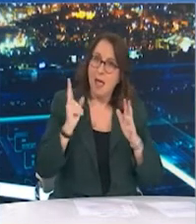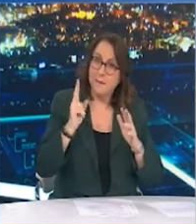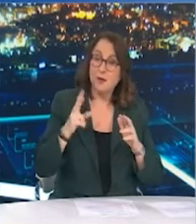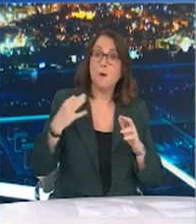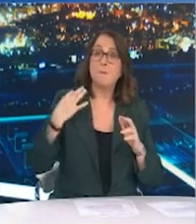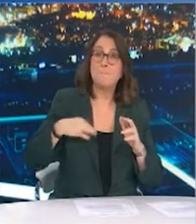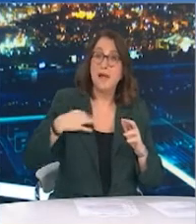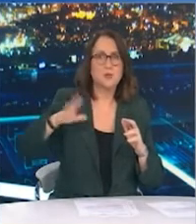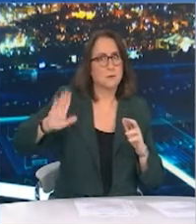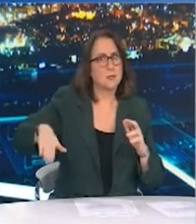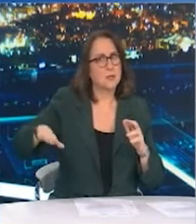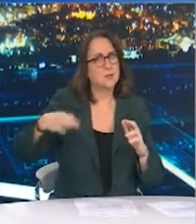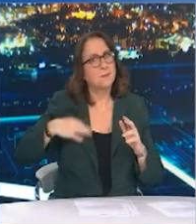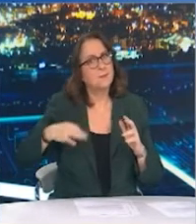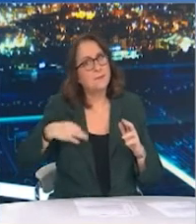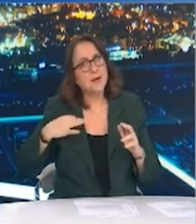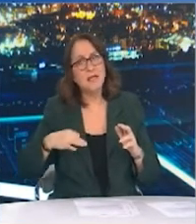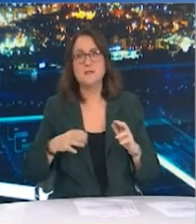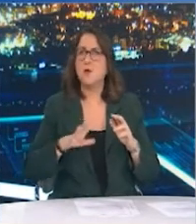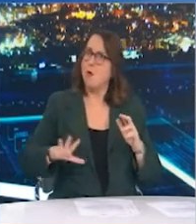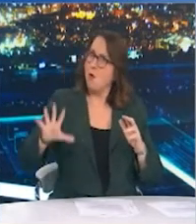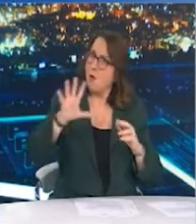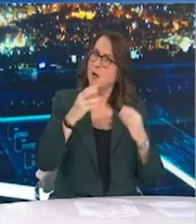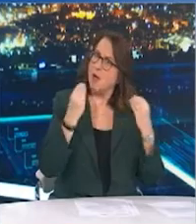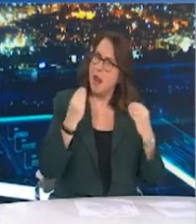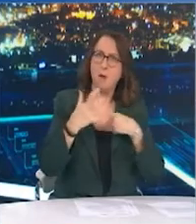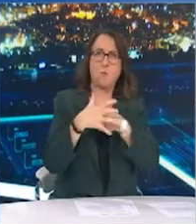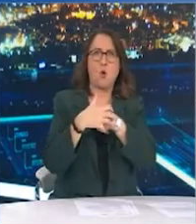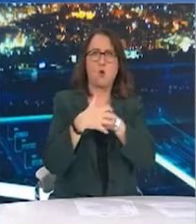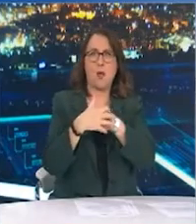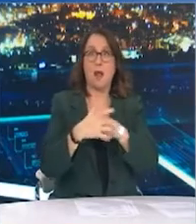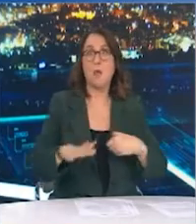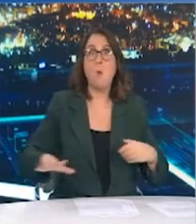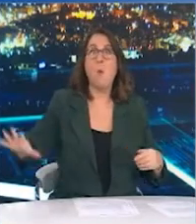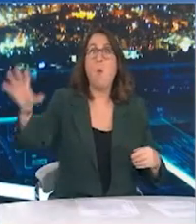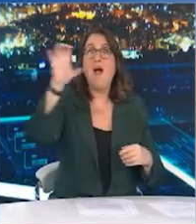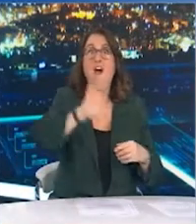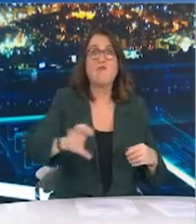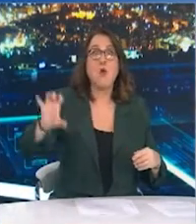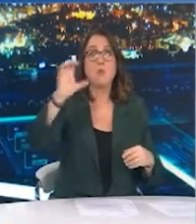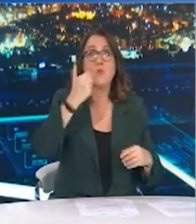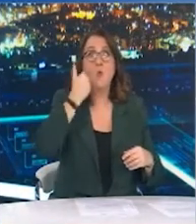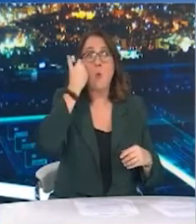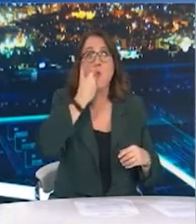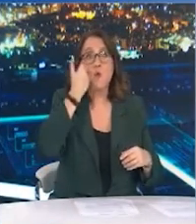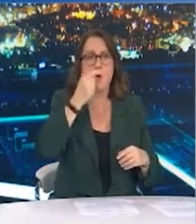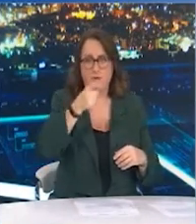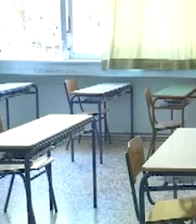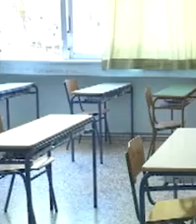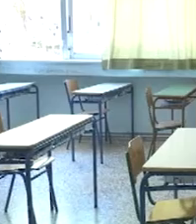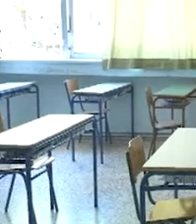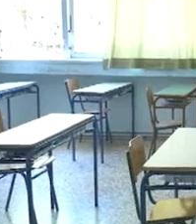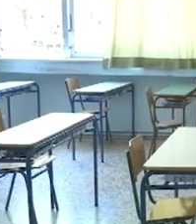Βλέπουμε ότι το μεγαλύτερο κομμάτι της Ελλάδας αυτή τη στιγμή βρίσκεται σε καλή κατάσταση. Αυτό όμως θα πρέπει να το διατηρήσουμε και ο μόνος τρόπος για να το διατηρήσουμε είναι με